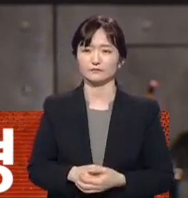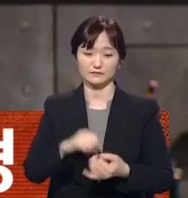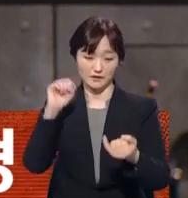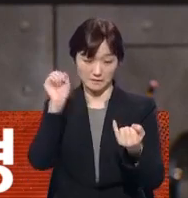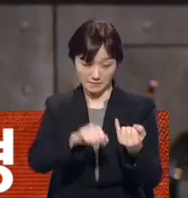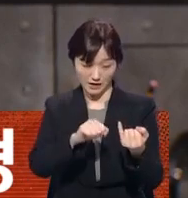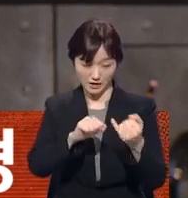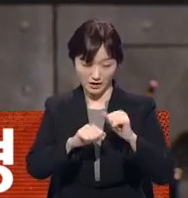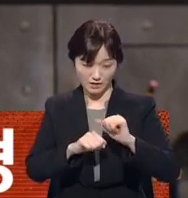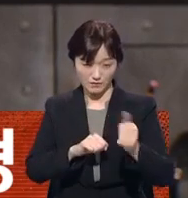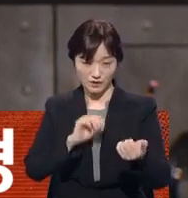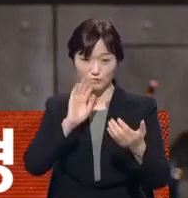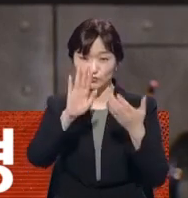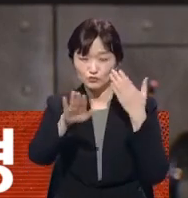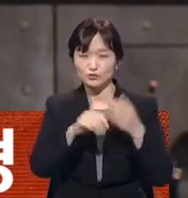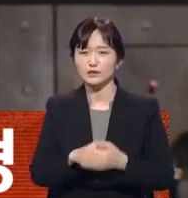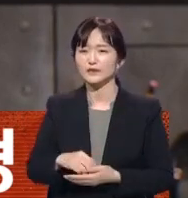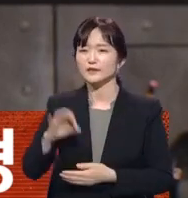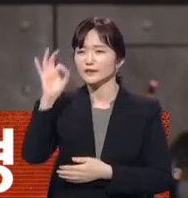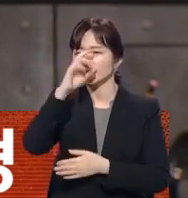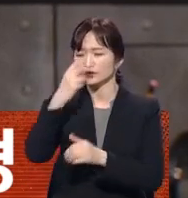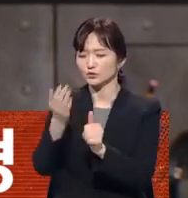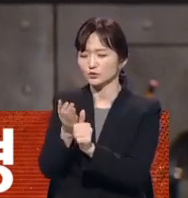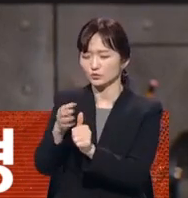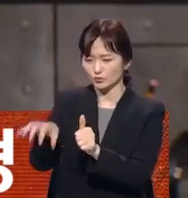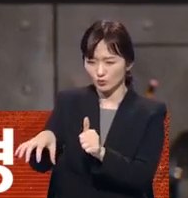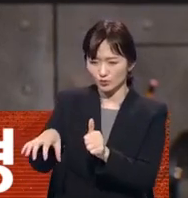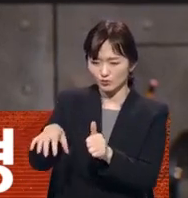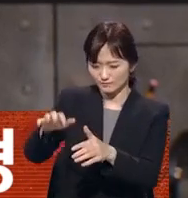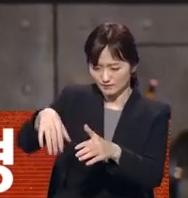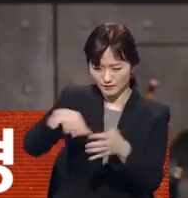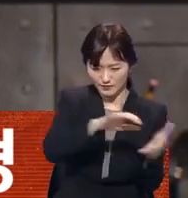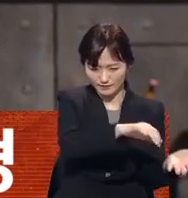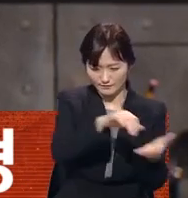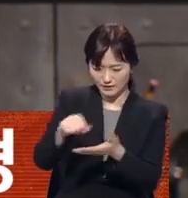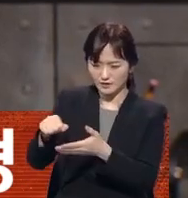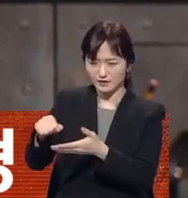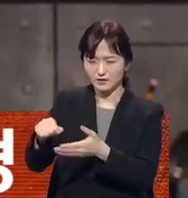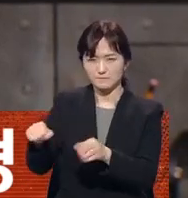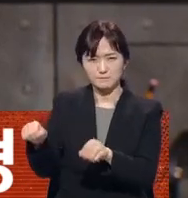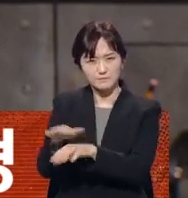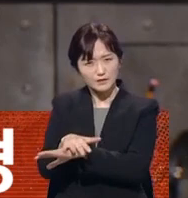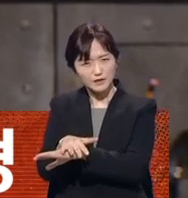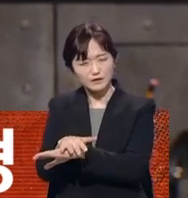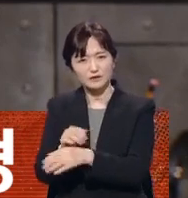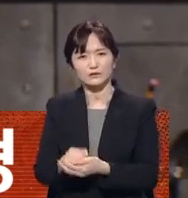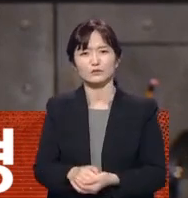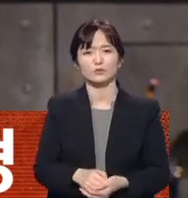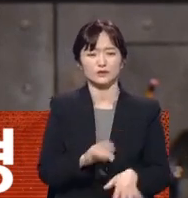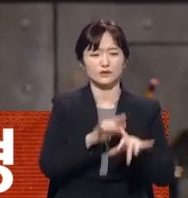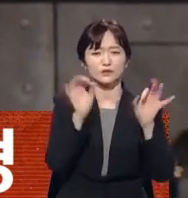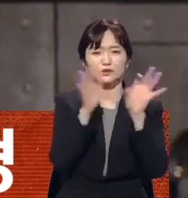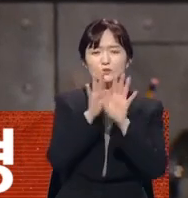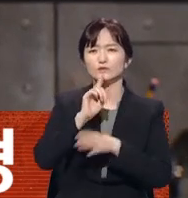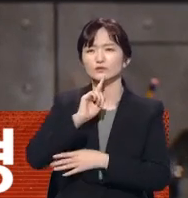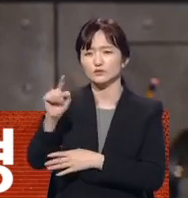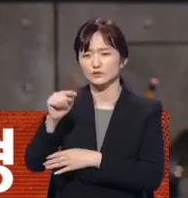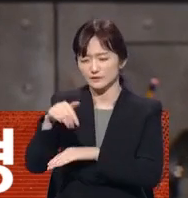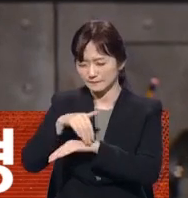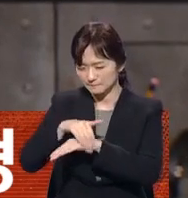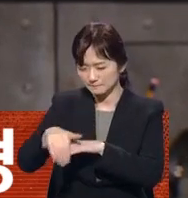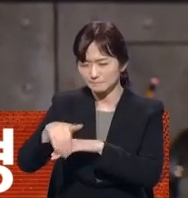행동들 대주류의 시신을 감춘거 그리고 실종신고한 것 이런 것들이 상당히 계획적인 측면이기 때문에 아주 중형이 지금 구형이 되어